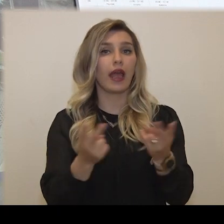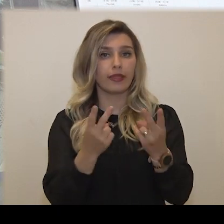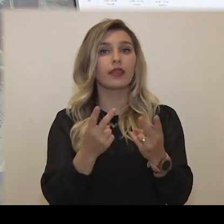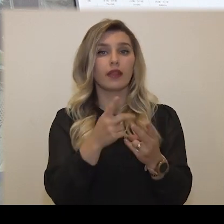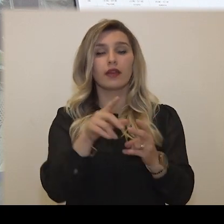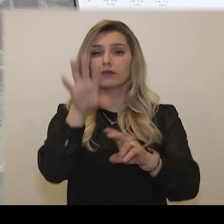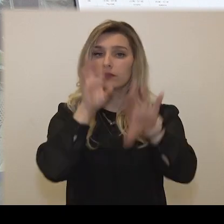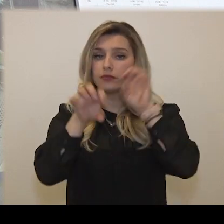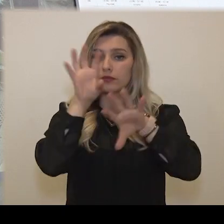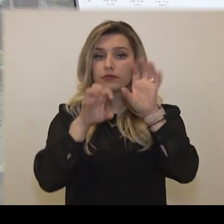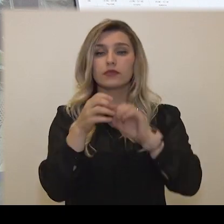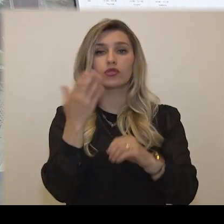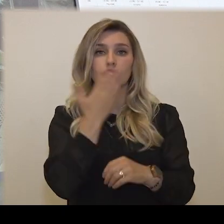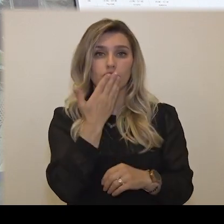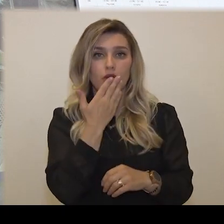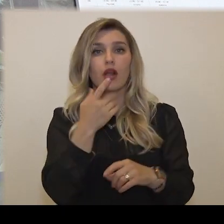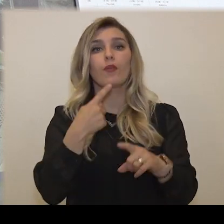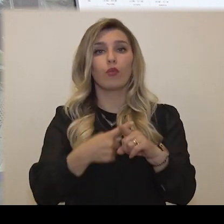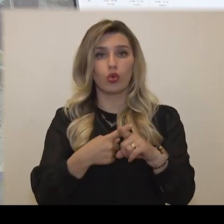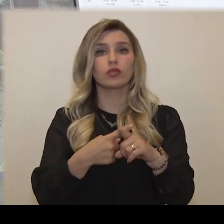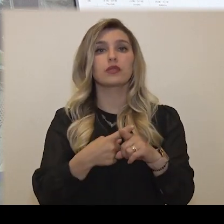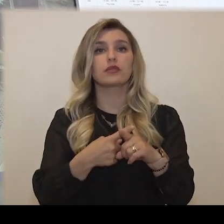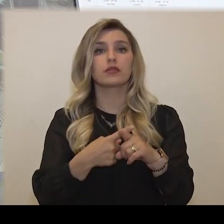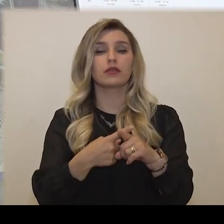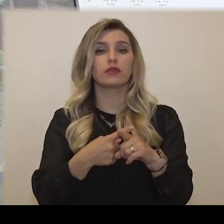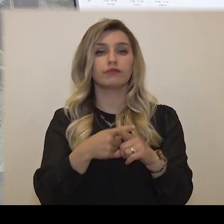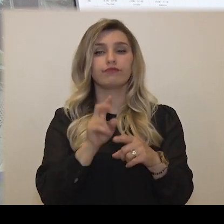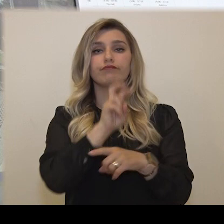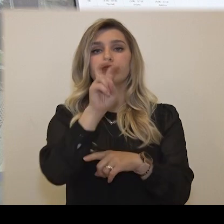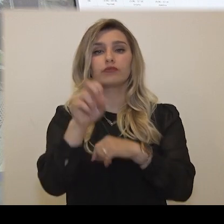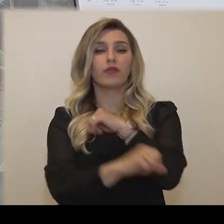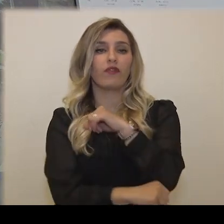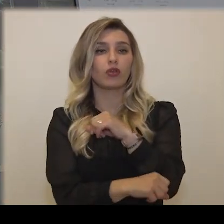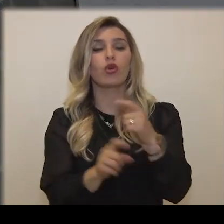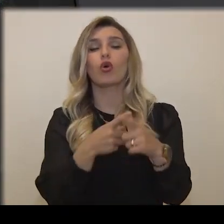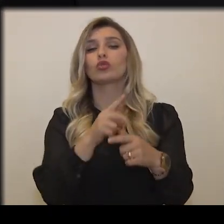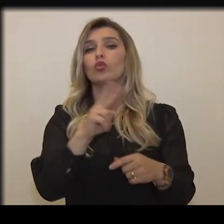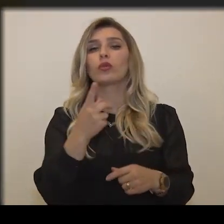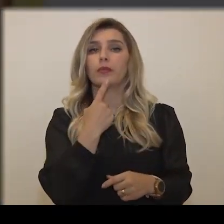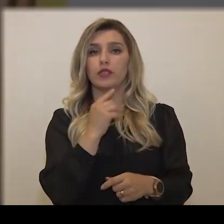për të nxënë njësit mësimore dhe për të regjistruar në fakultet apo drejtimet